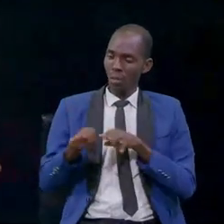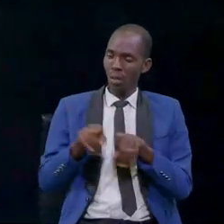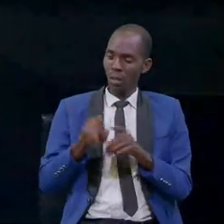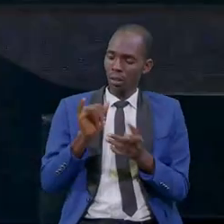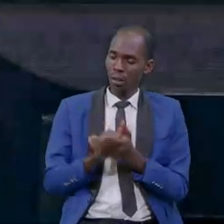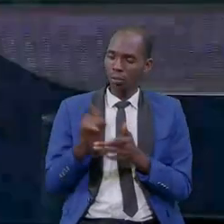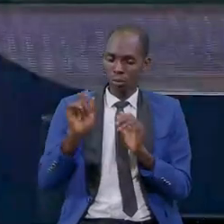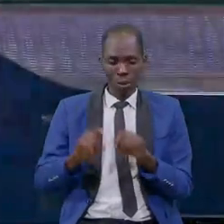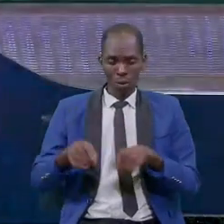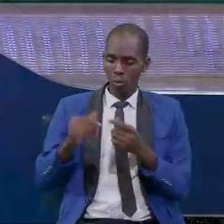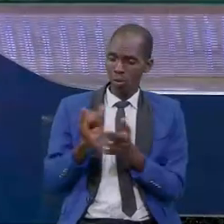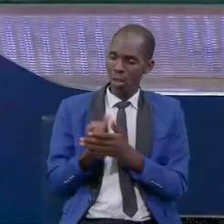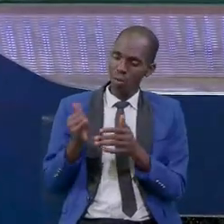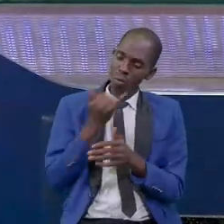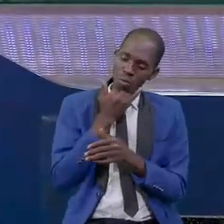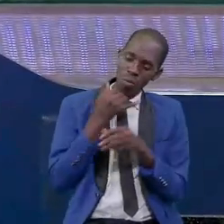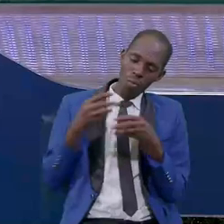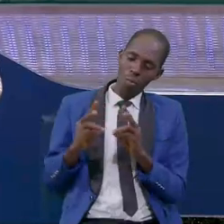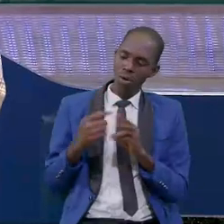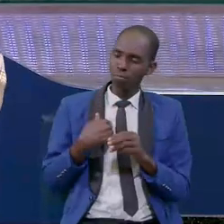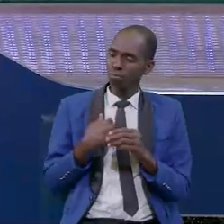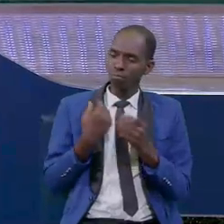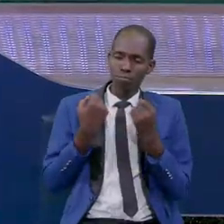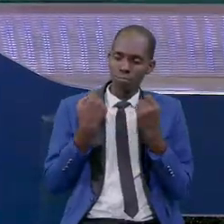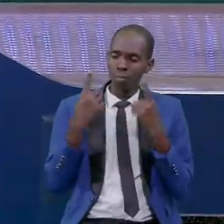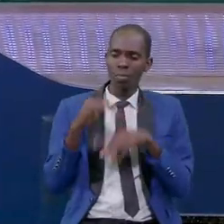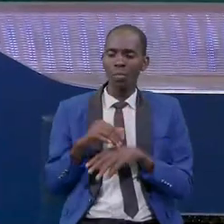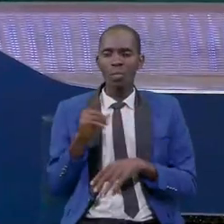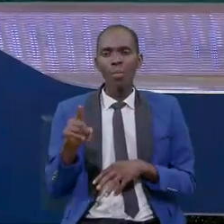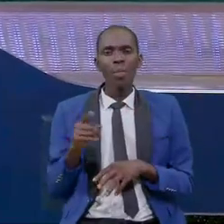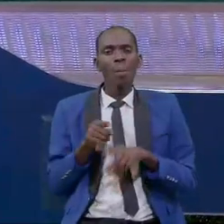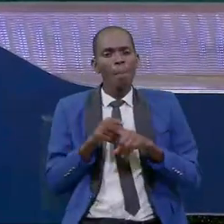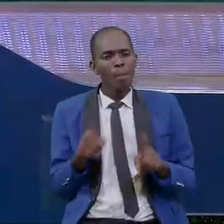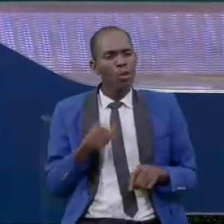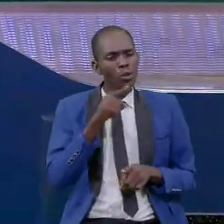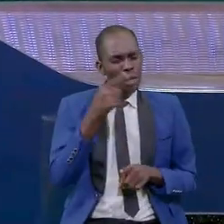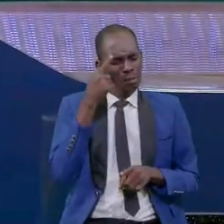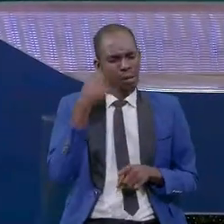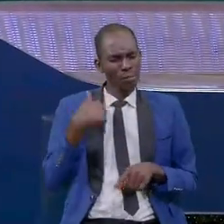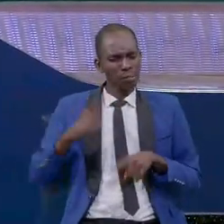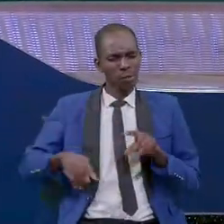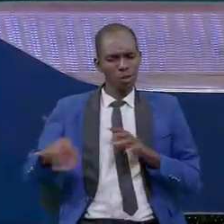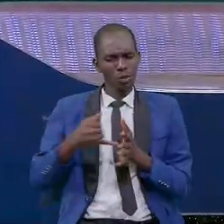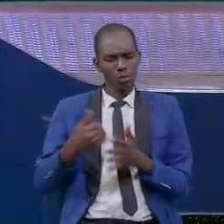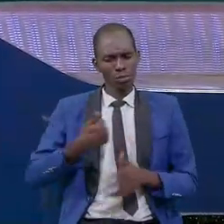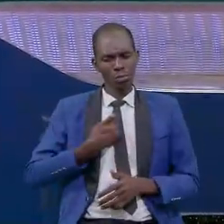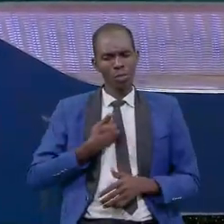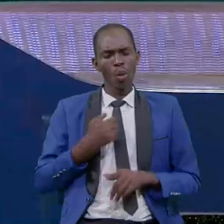ça? Comment tu peux emprunter cette voie? Et puis, mais tu veux que le mal là soit